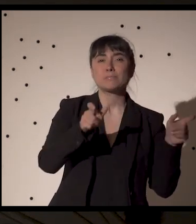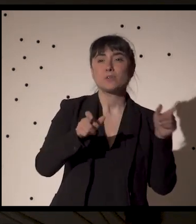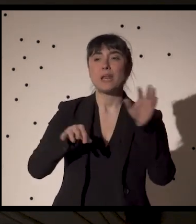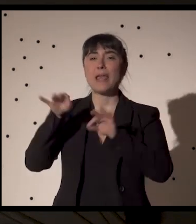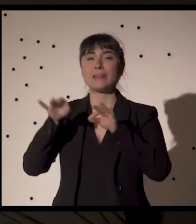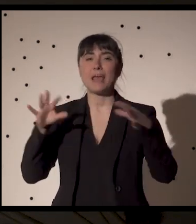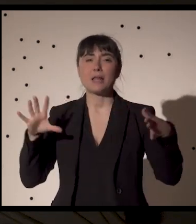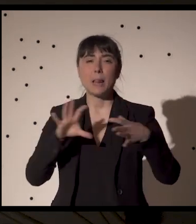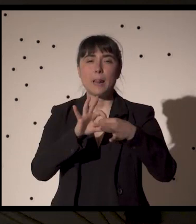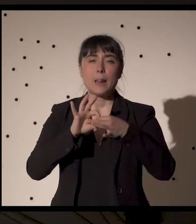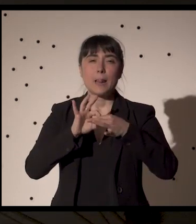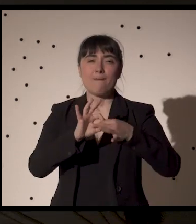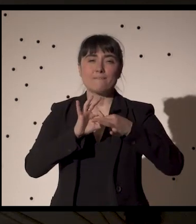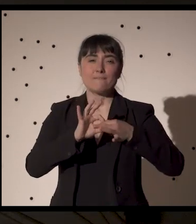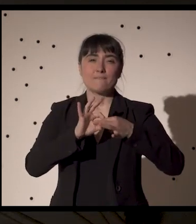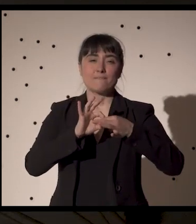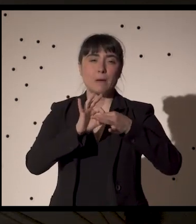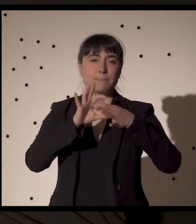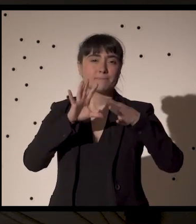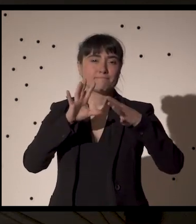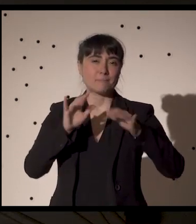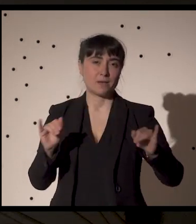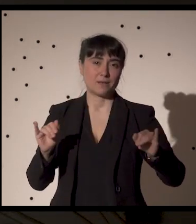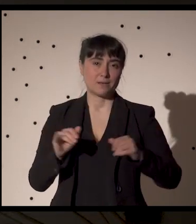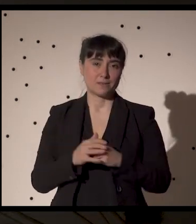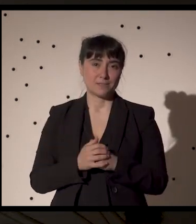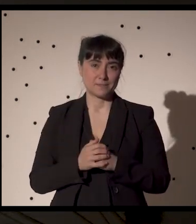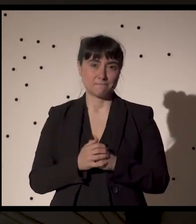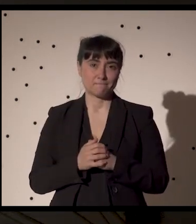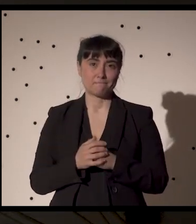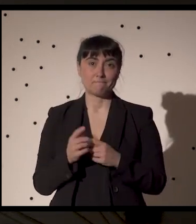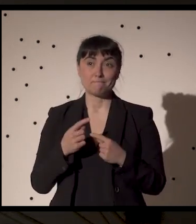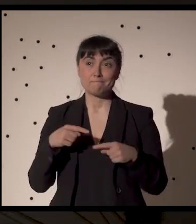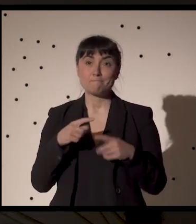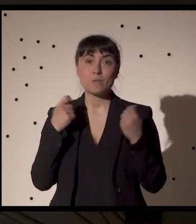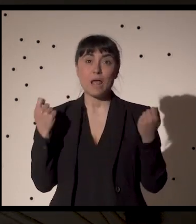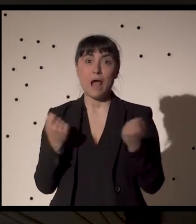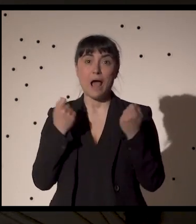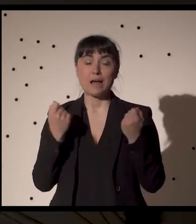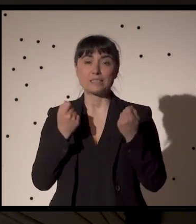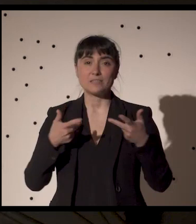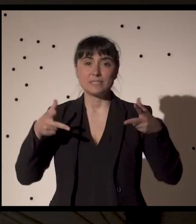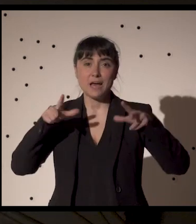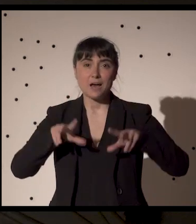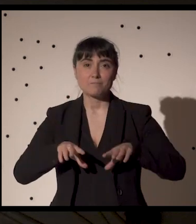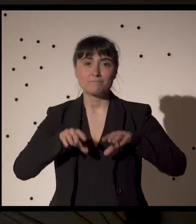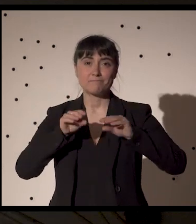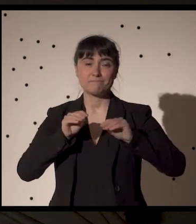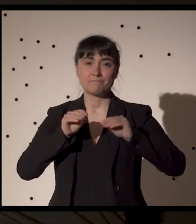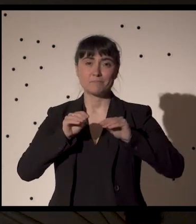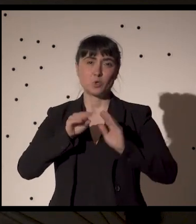anzi quando abbiamo potuto riprendere le attività anche con una normalità di programmazione